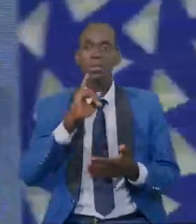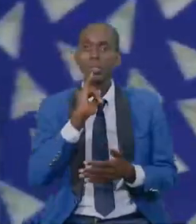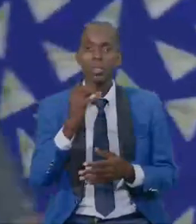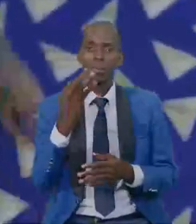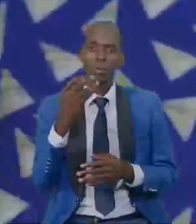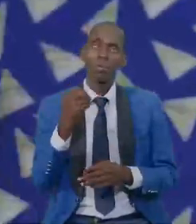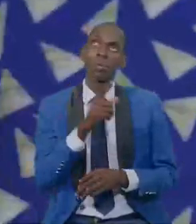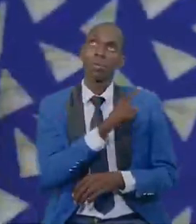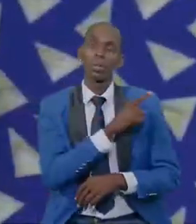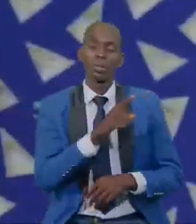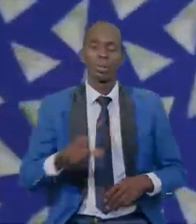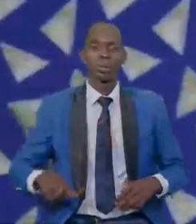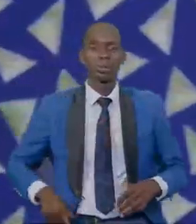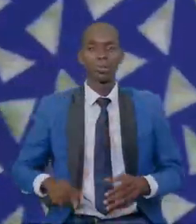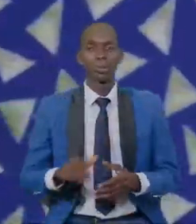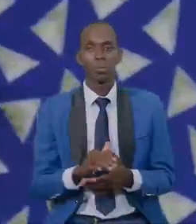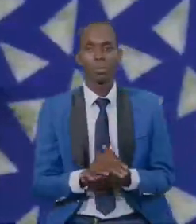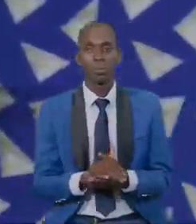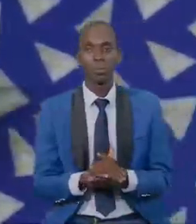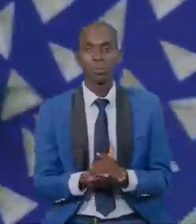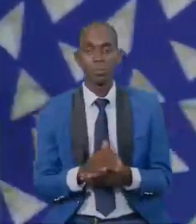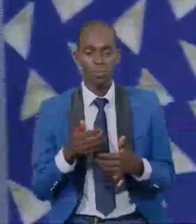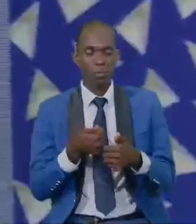Vous savez que la pureté est du Seigneur.